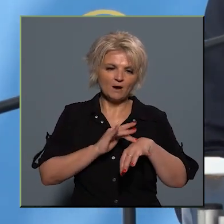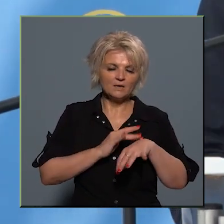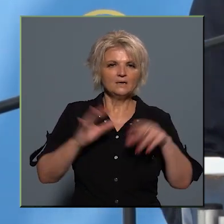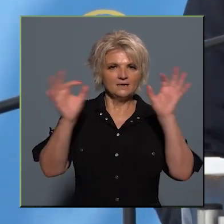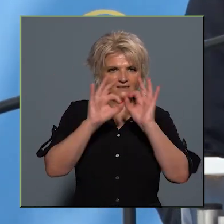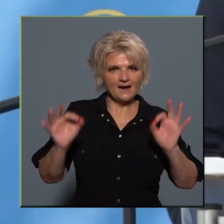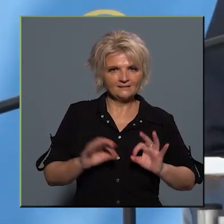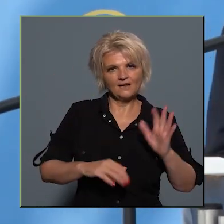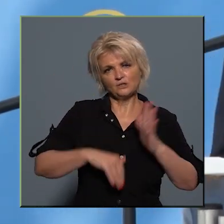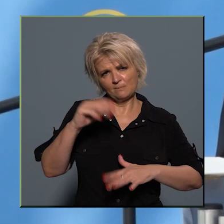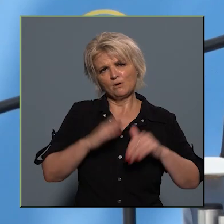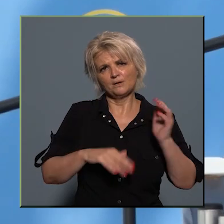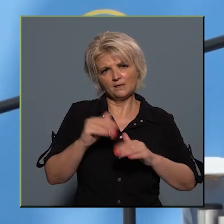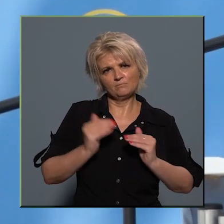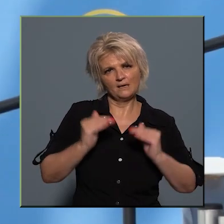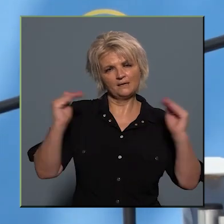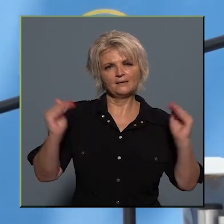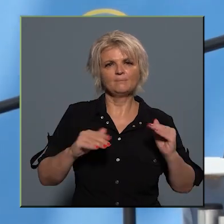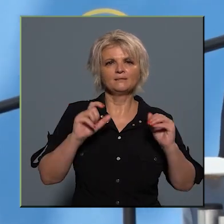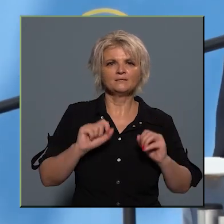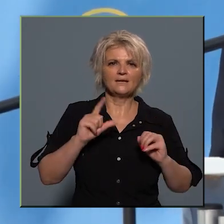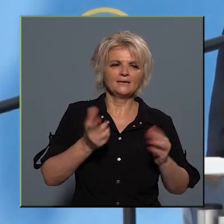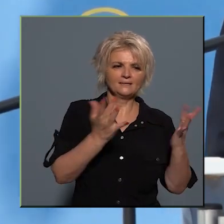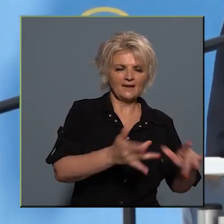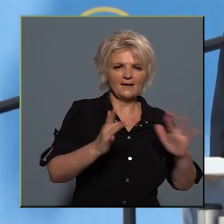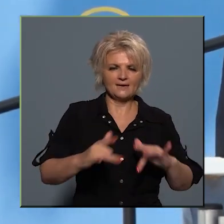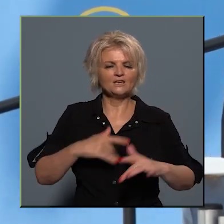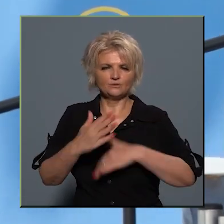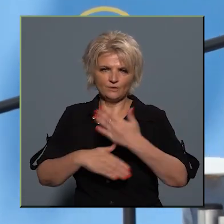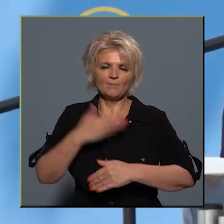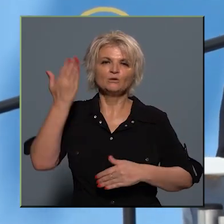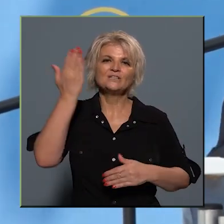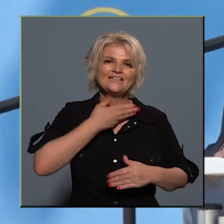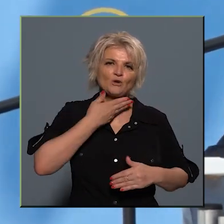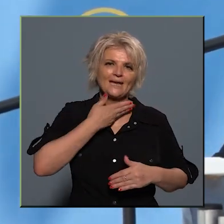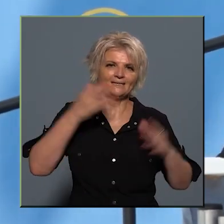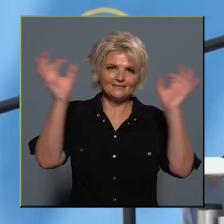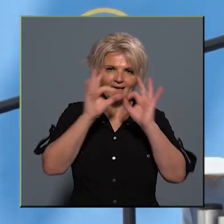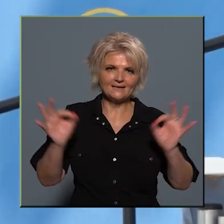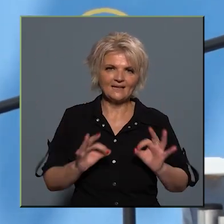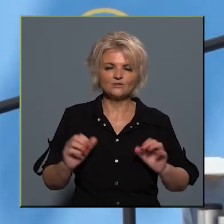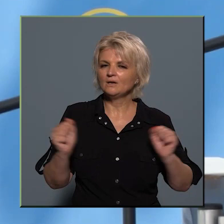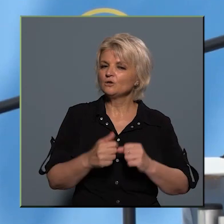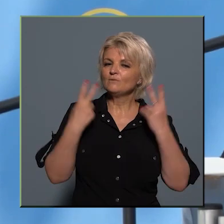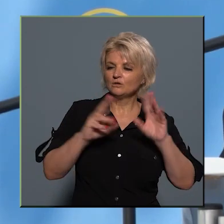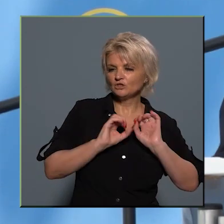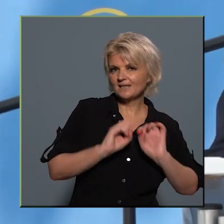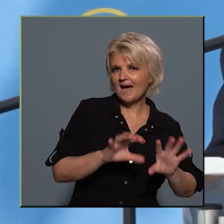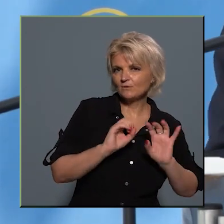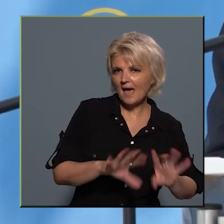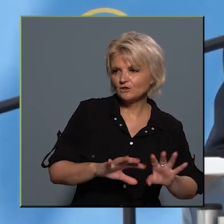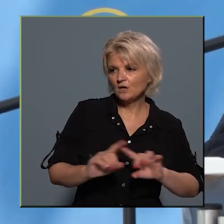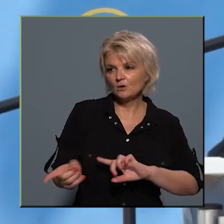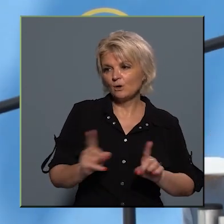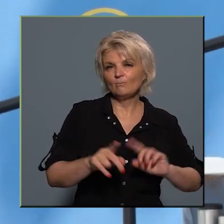mértékben már beindultak, hiszen két telephelyen is folyik hidrogéngyártás. Nagyon fontos a tárolásnak a